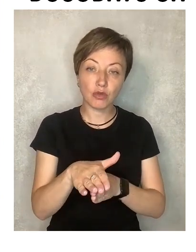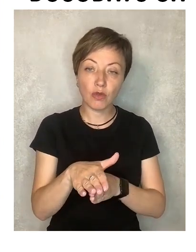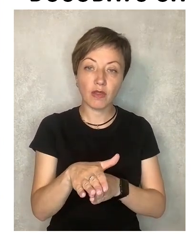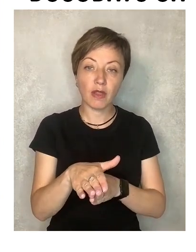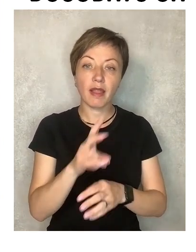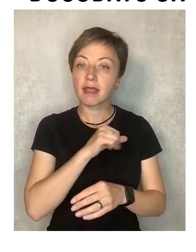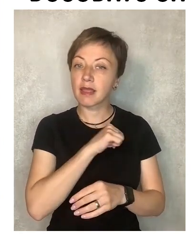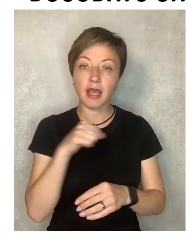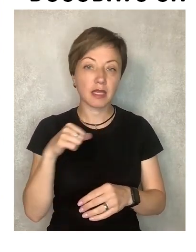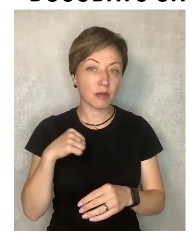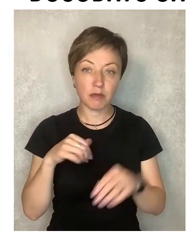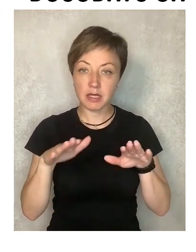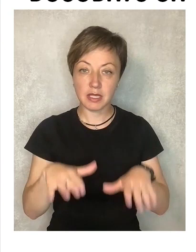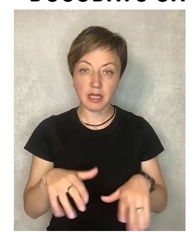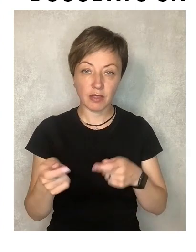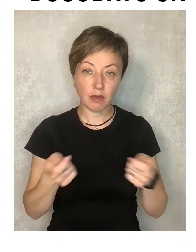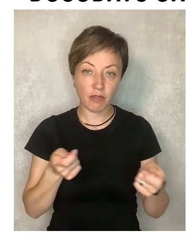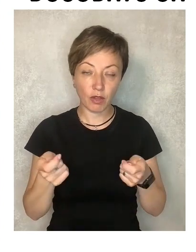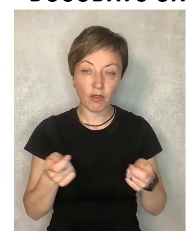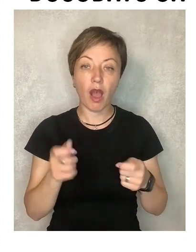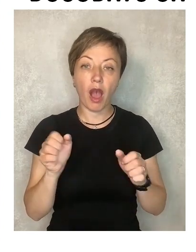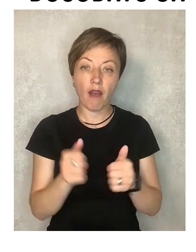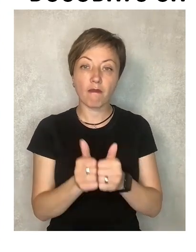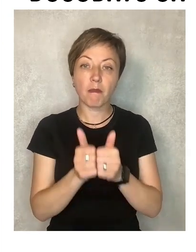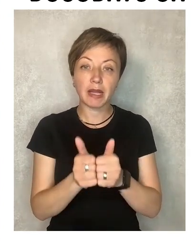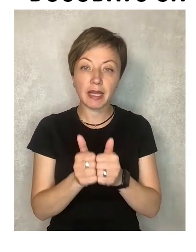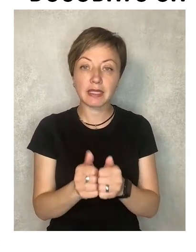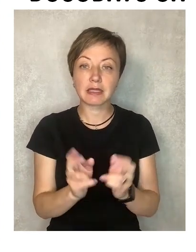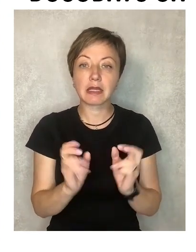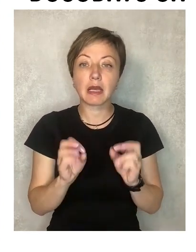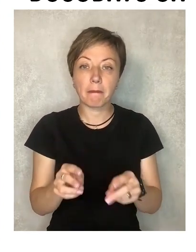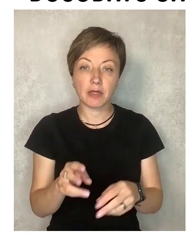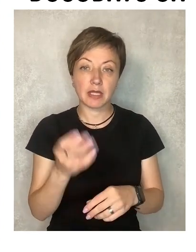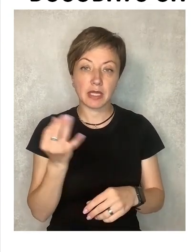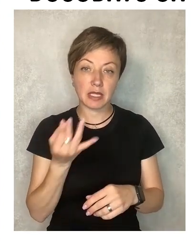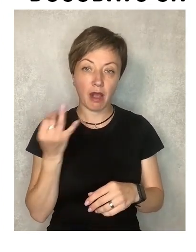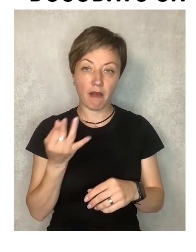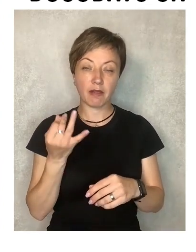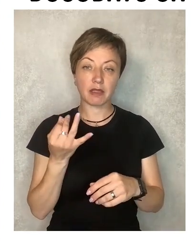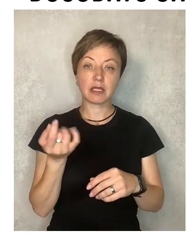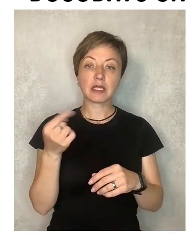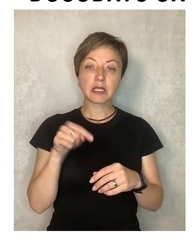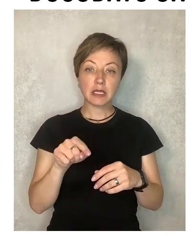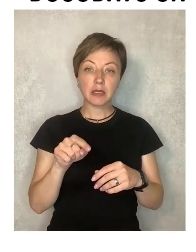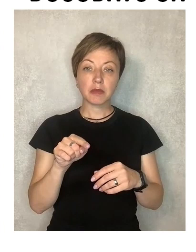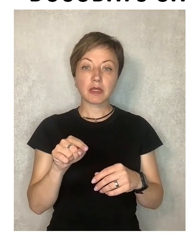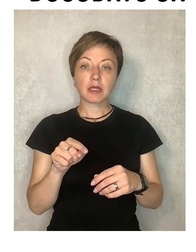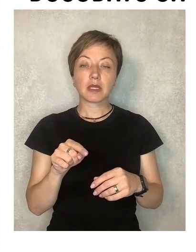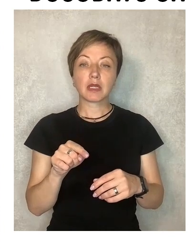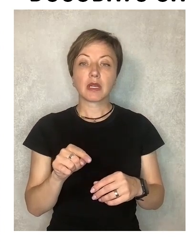самотужки органами місцевого самоврядування, а в партнерстві з кимось зацікавленим, з тим, чию,